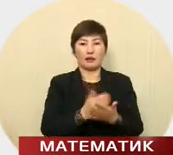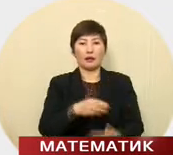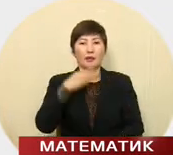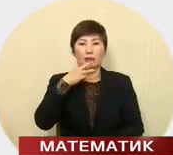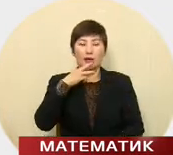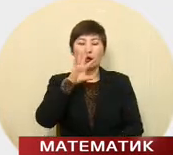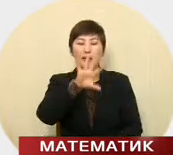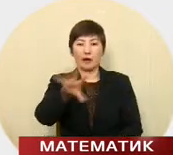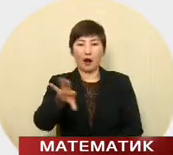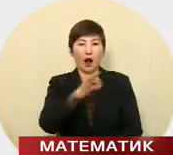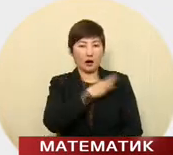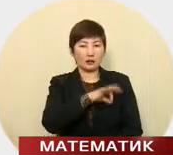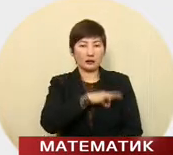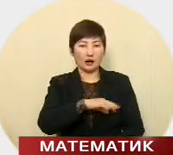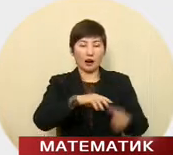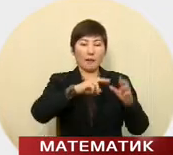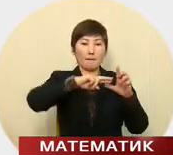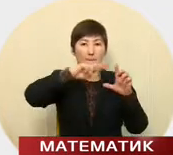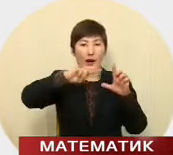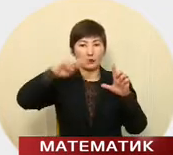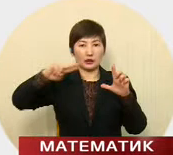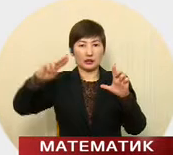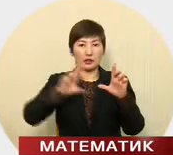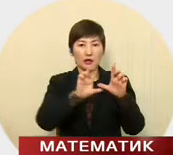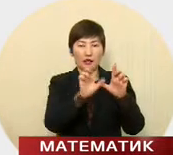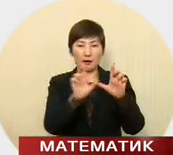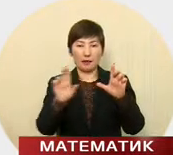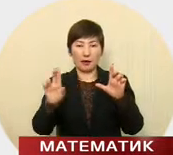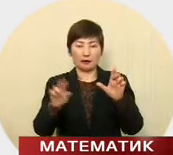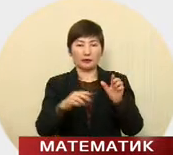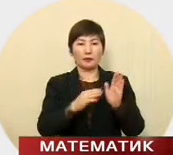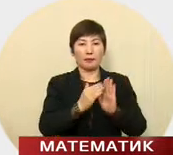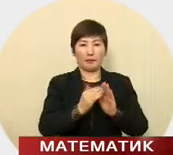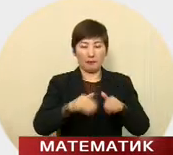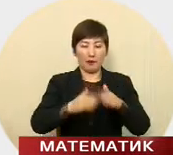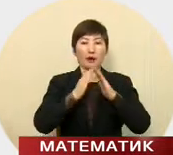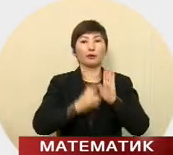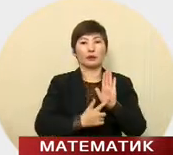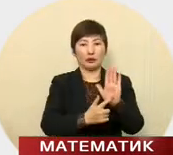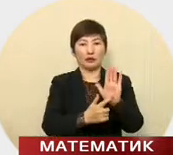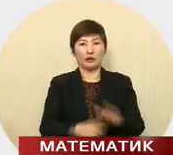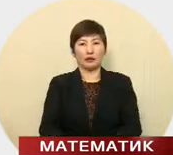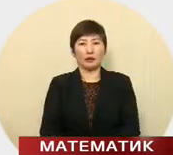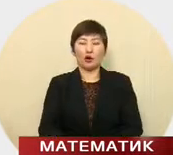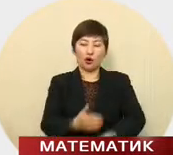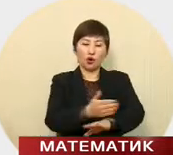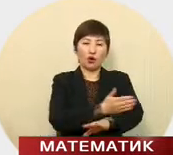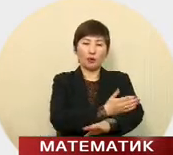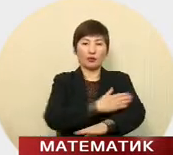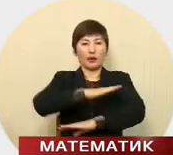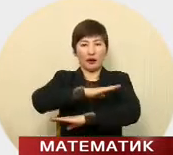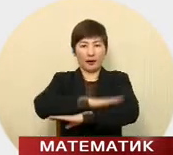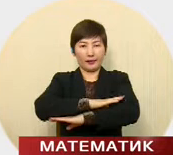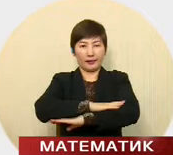за багнын диаграммыг байгуулаарай гэсэн байна. За тэгэхээр багнын диаграммыг хэрхэн яаж байгуулах тухай бол бид нар өмнөх ангиудаа